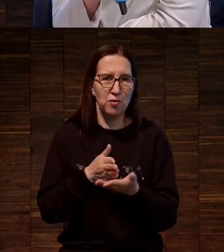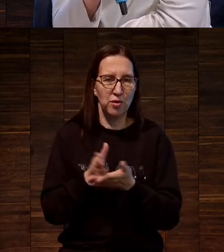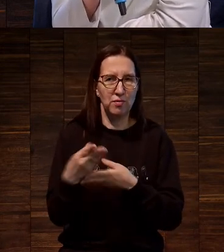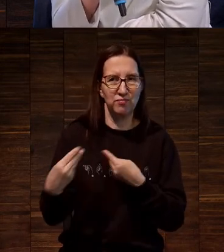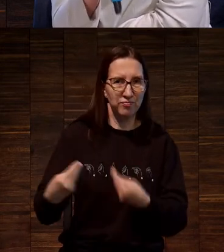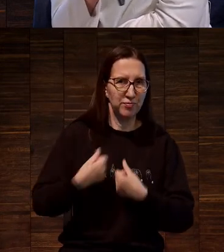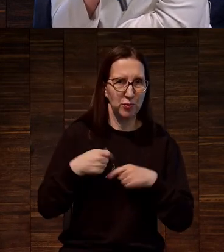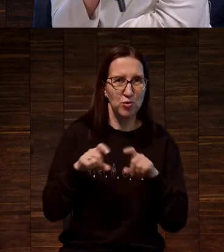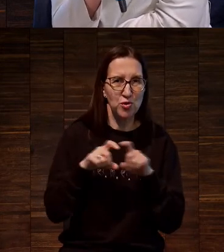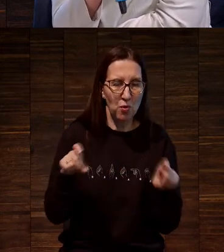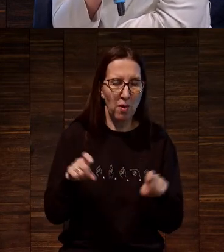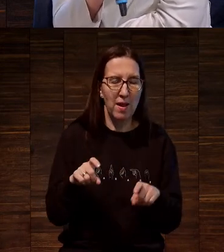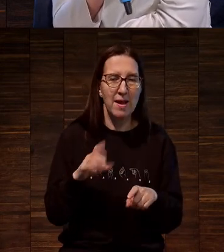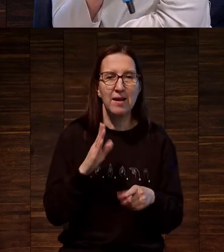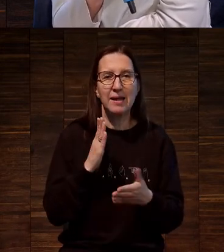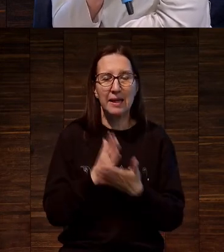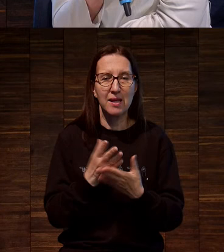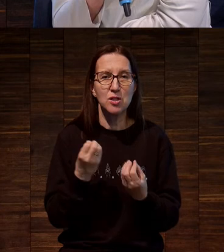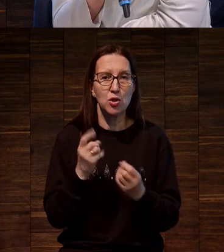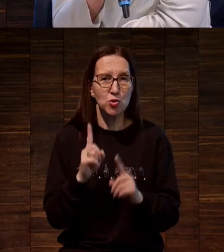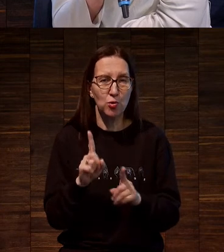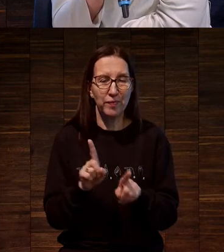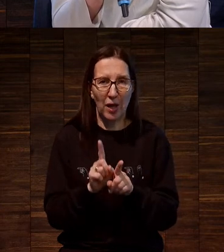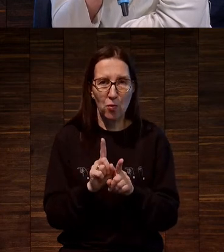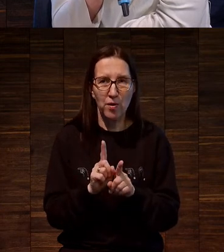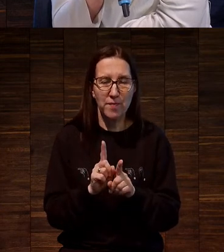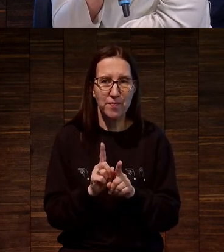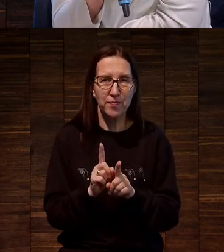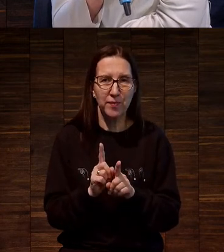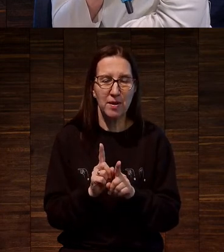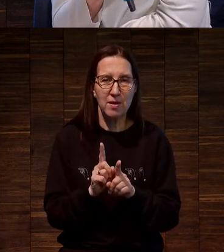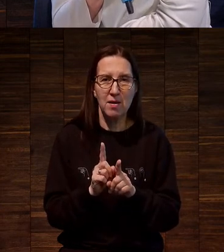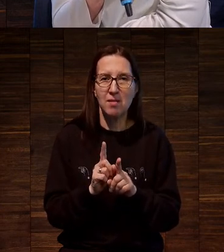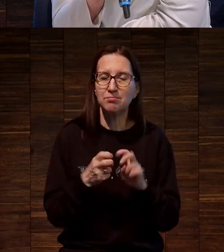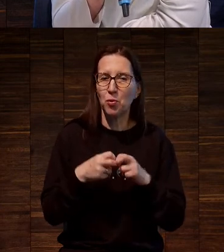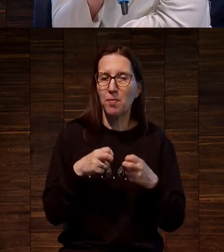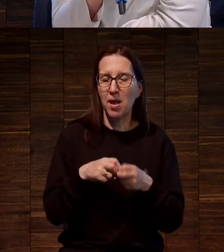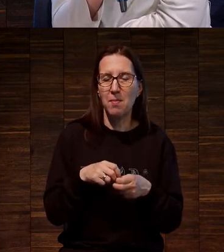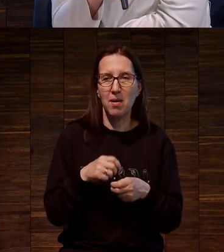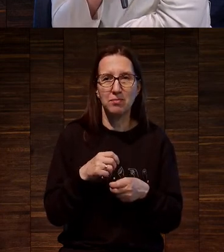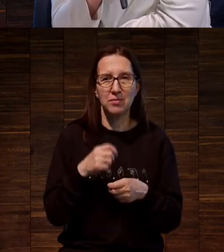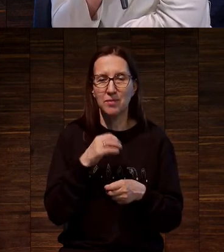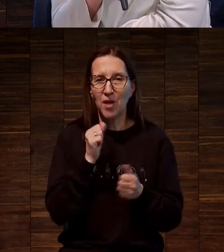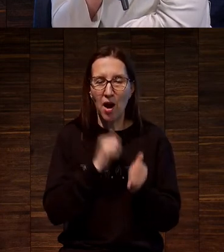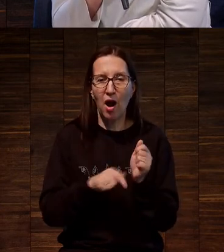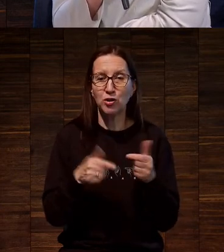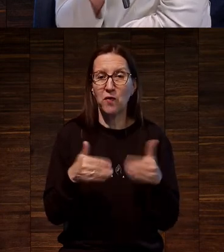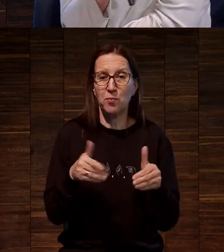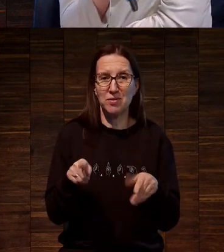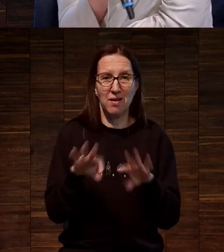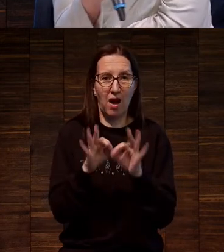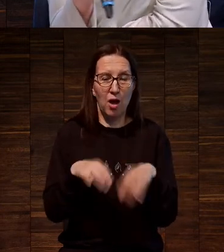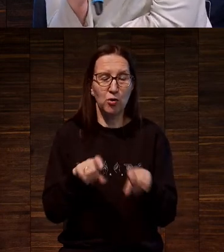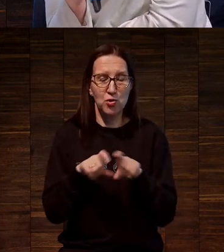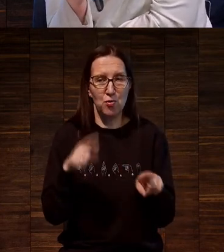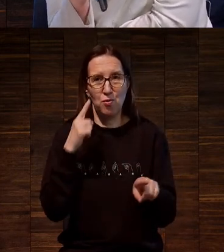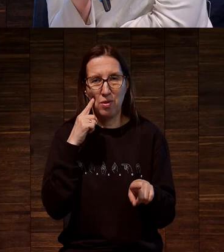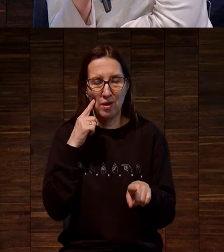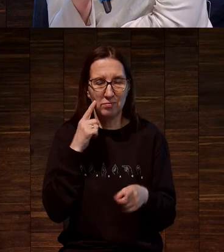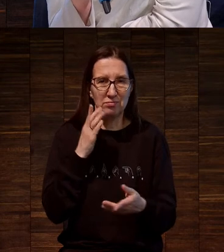иной школы. И есть еще один момент, с которым сталкивается каждый выпускник арт-школы.